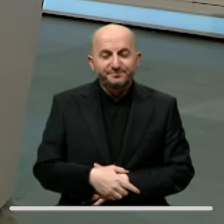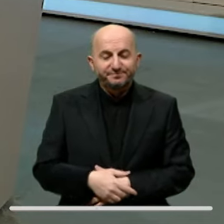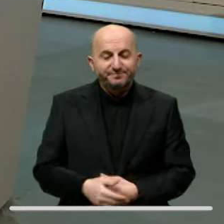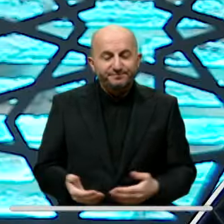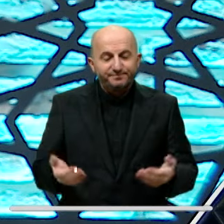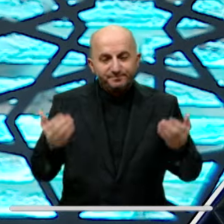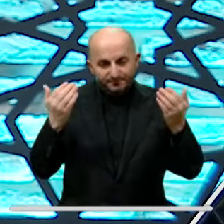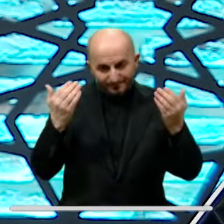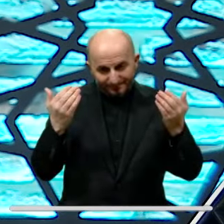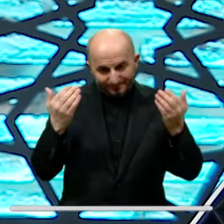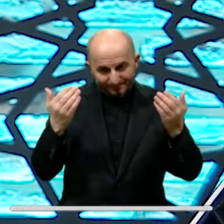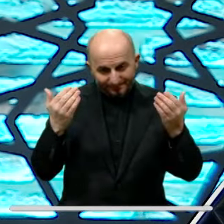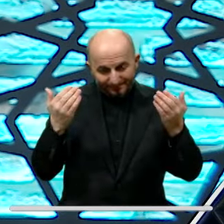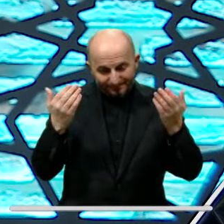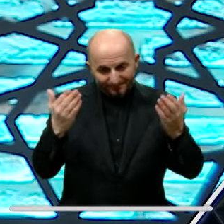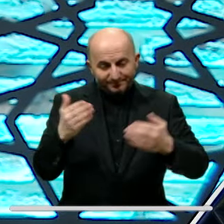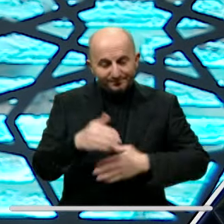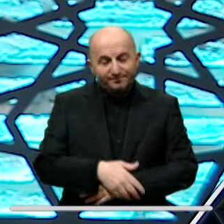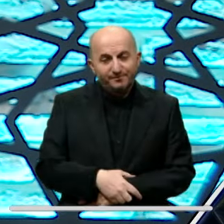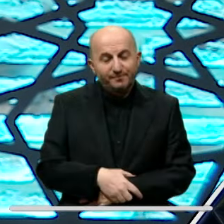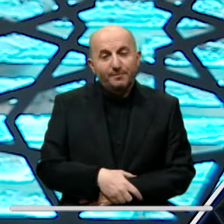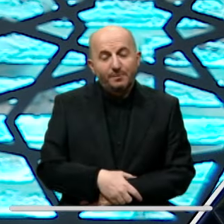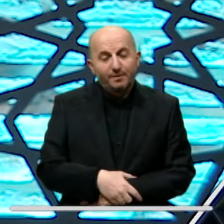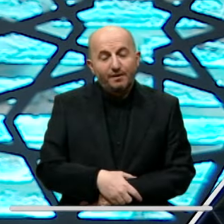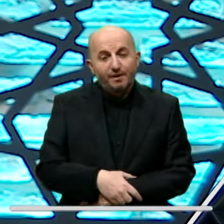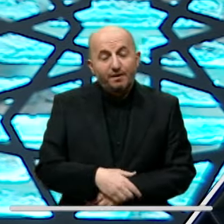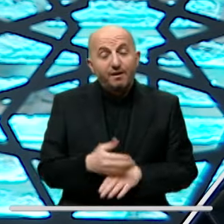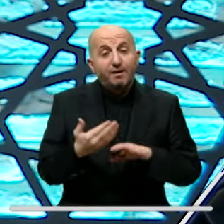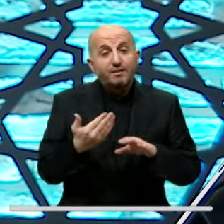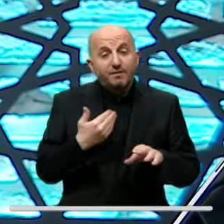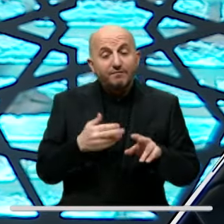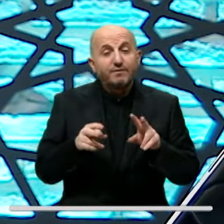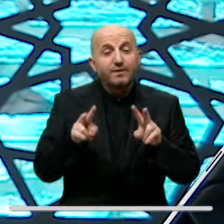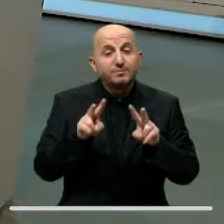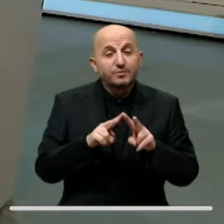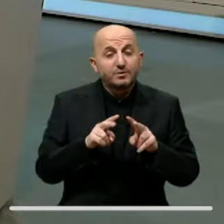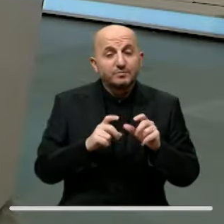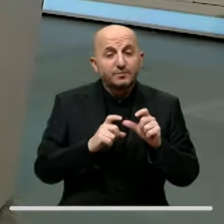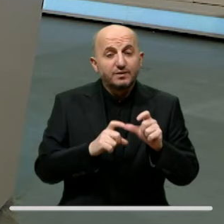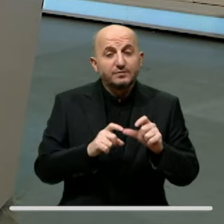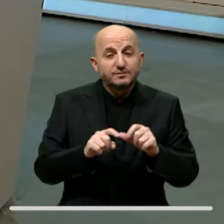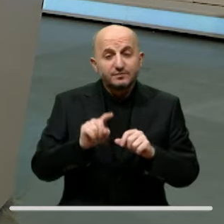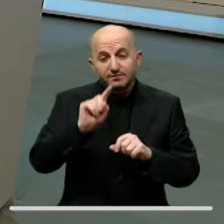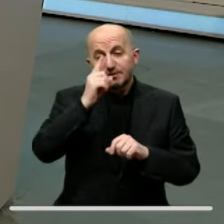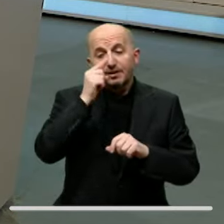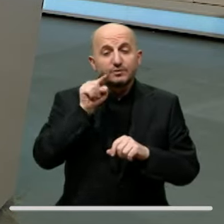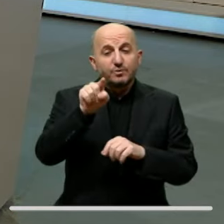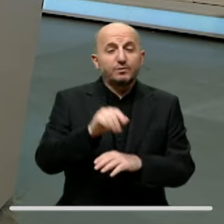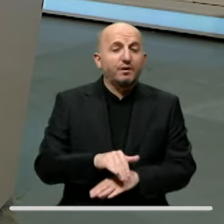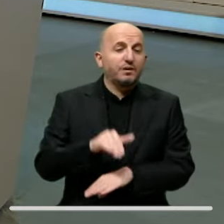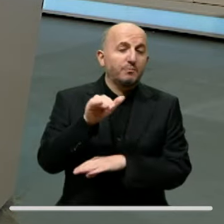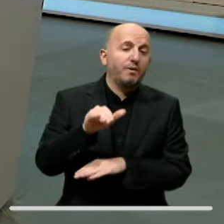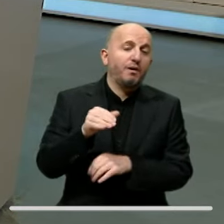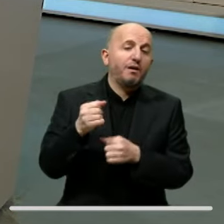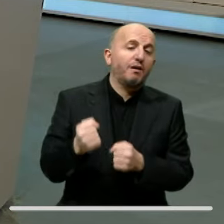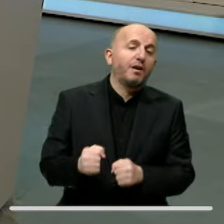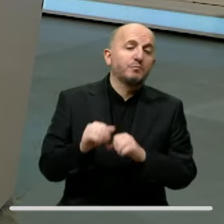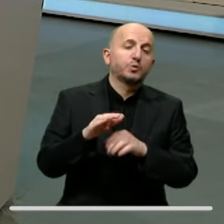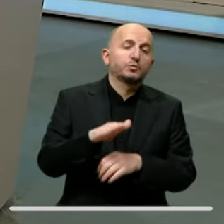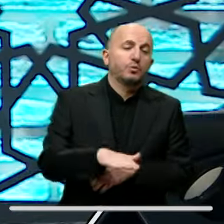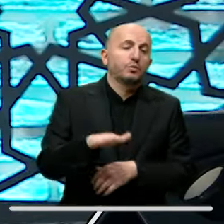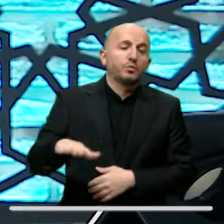Dua eder, dua bekleriz. Hayırlı akşamlar. Evet az evvel Murat Bey mesela sadece orada yaşamakla kalmıyorlar. Orada çoluk